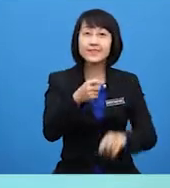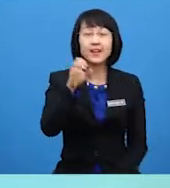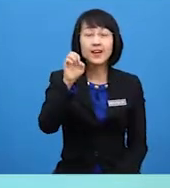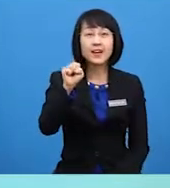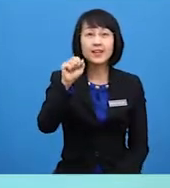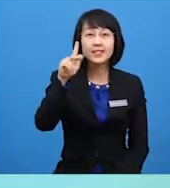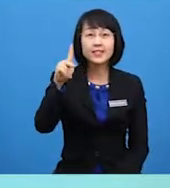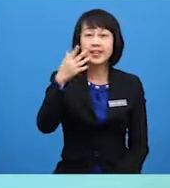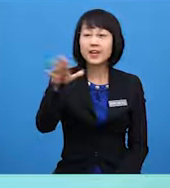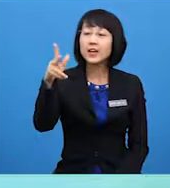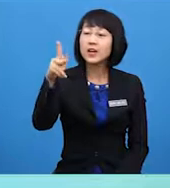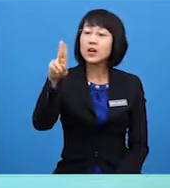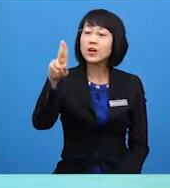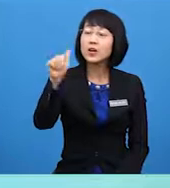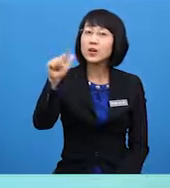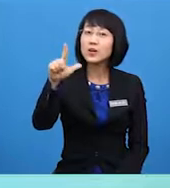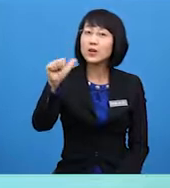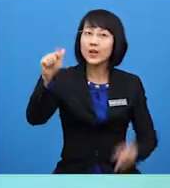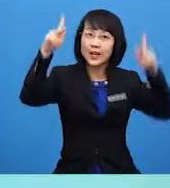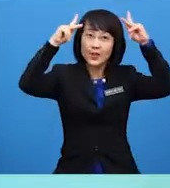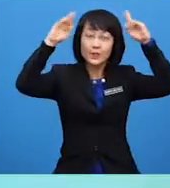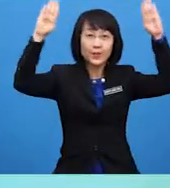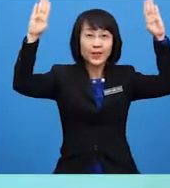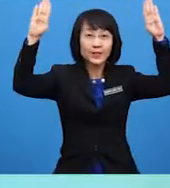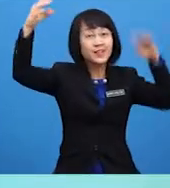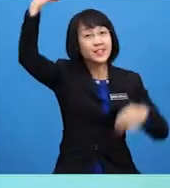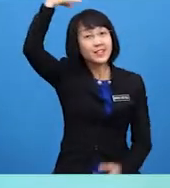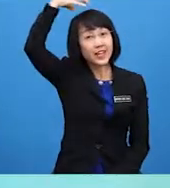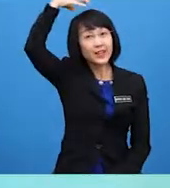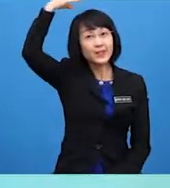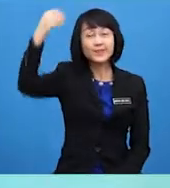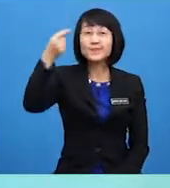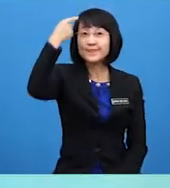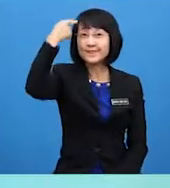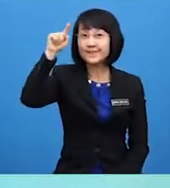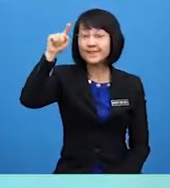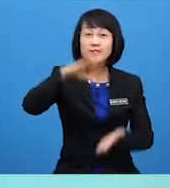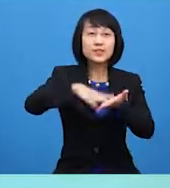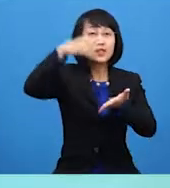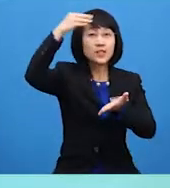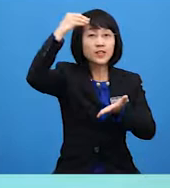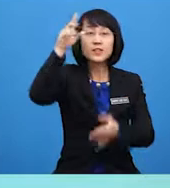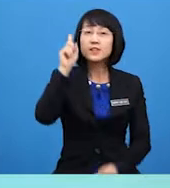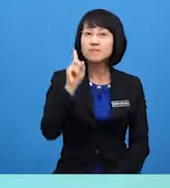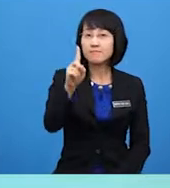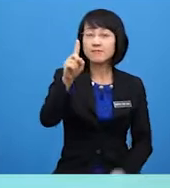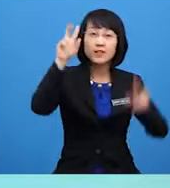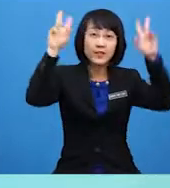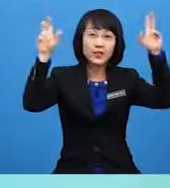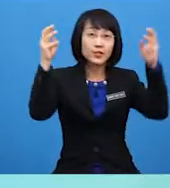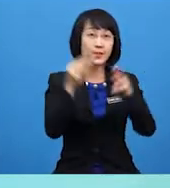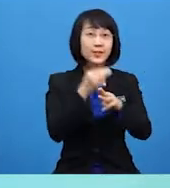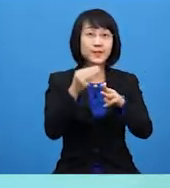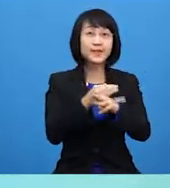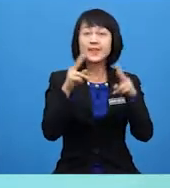Sekolah Kebangsaan Kuala Kubu Baru, Selangor untuk belajar satu tajuk